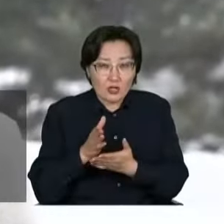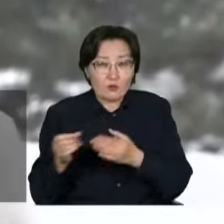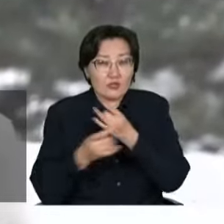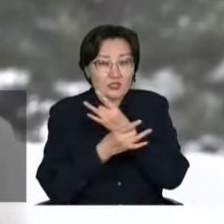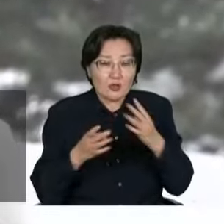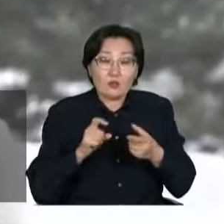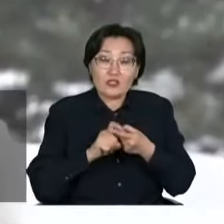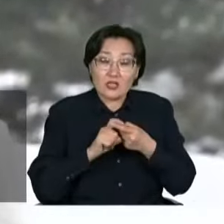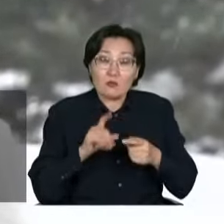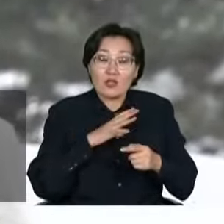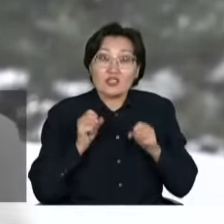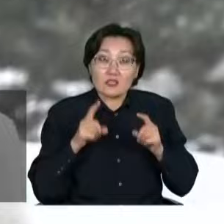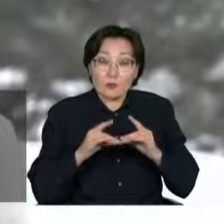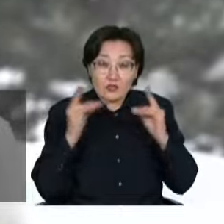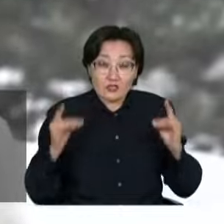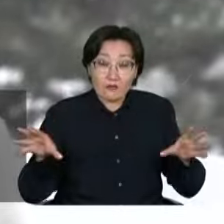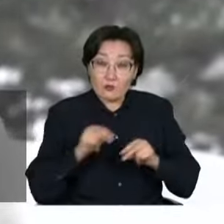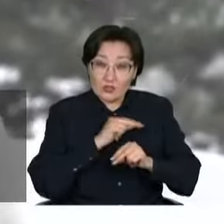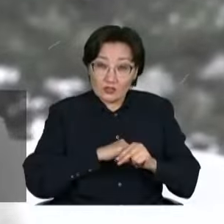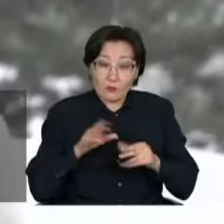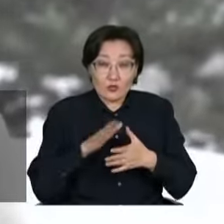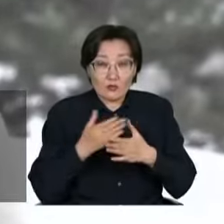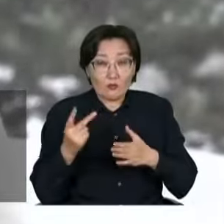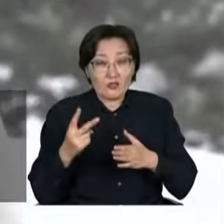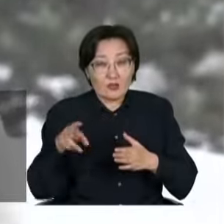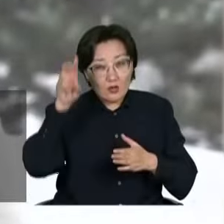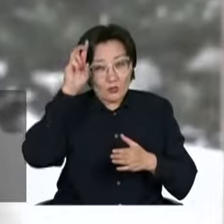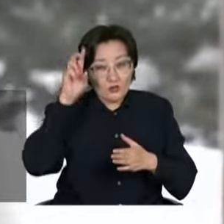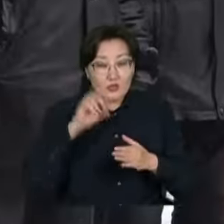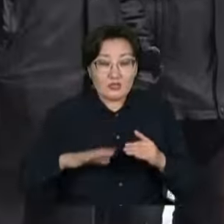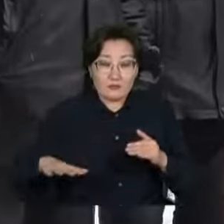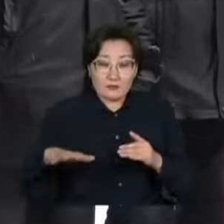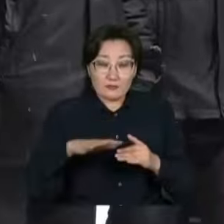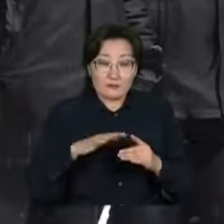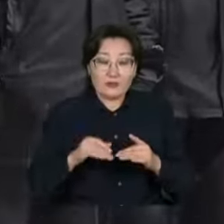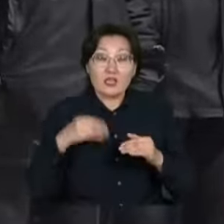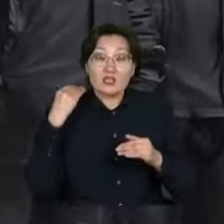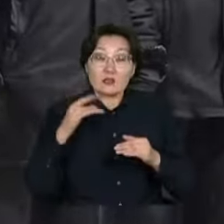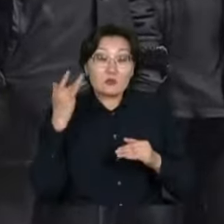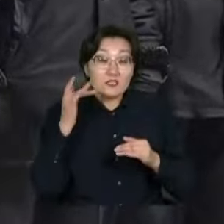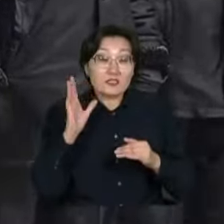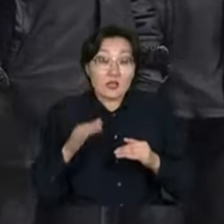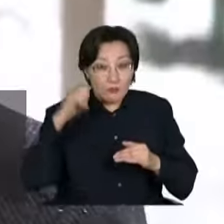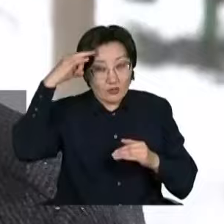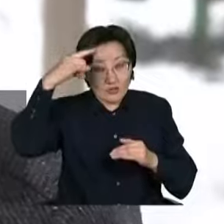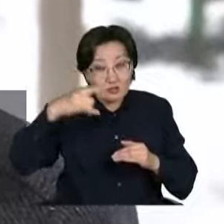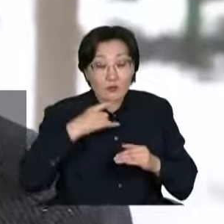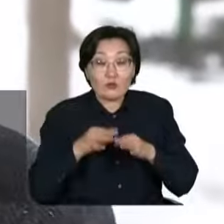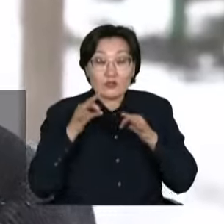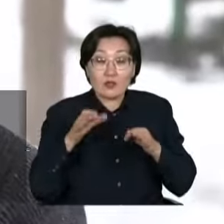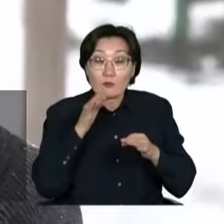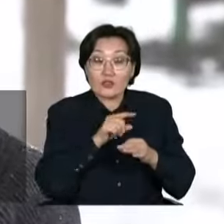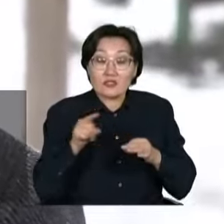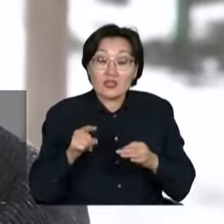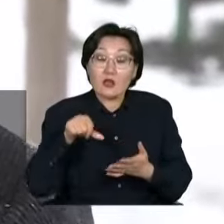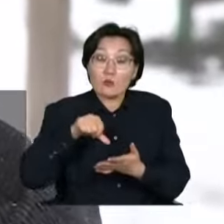Культурная связь стала золотым мостом сотрудничества между двумя братскими странами. «Турция всегда будет с Казахстаном», отметил во время